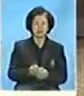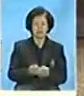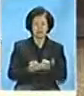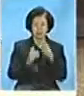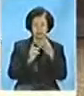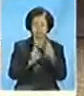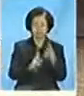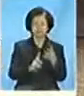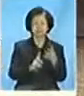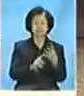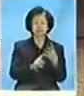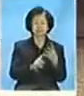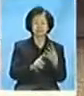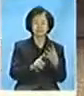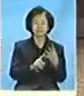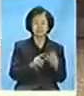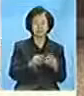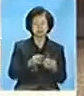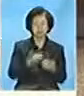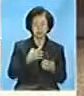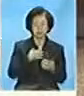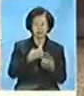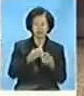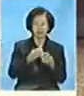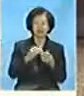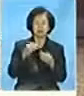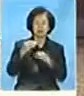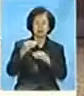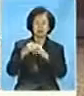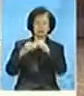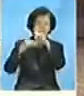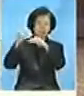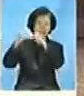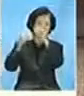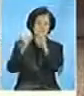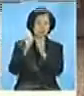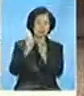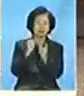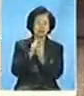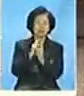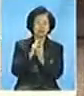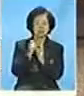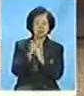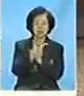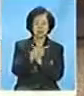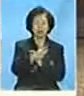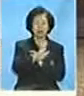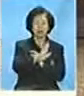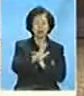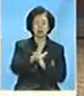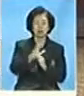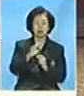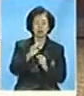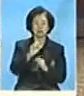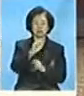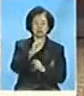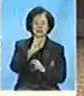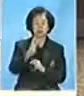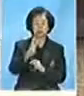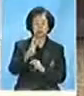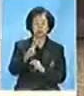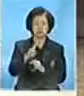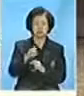ที่4นะครับผมอยากพัฒนาสิ่งแวดล้อมของวุฒิสภาพวกเราทุกคนคงเห็นว่าวุฒิสภ